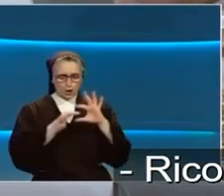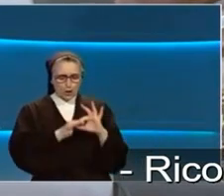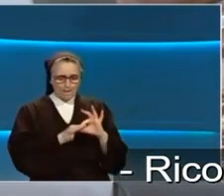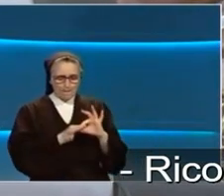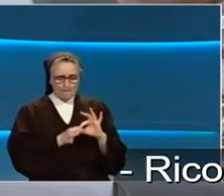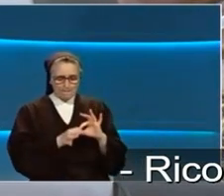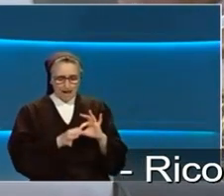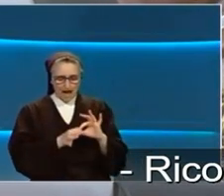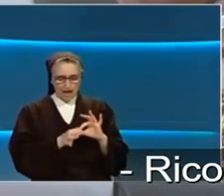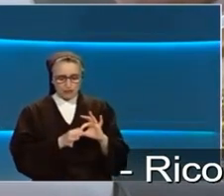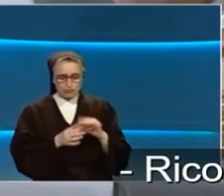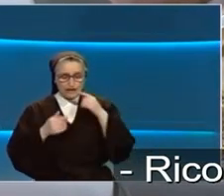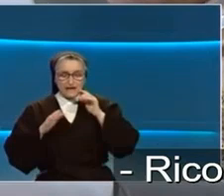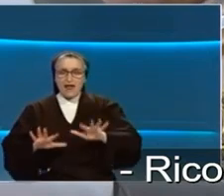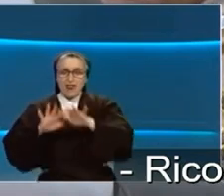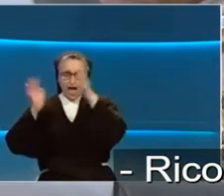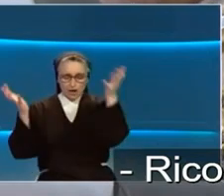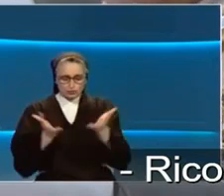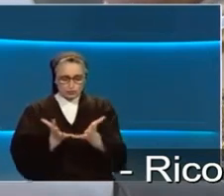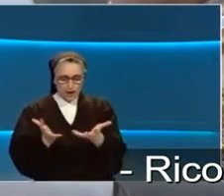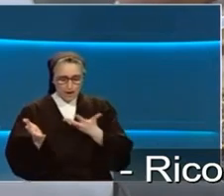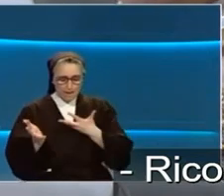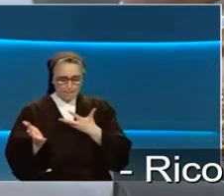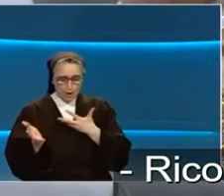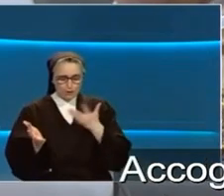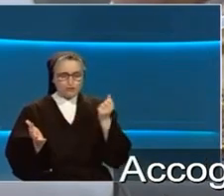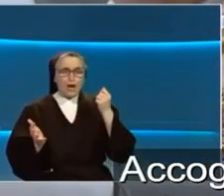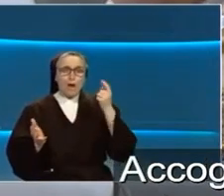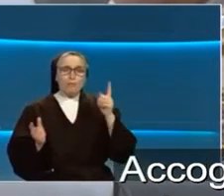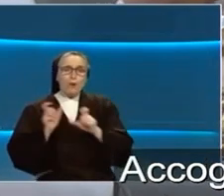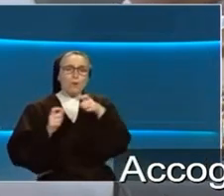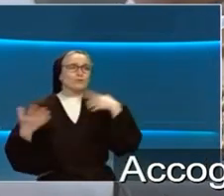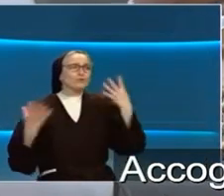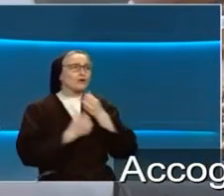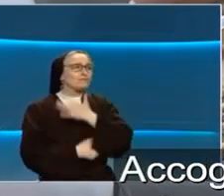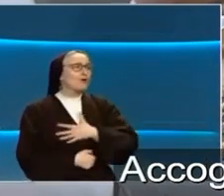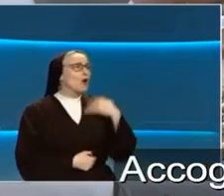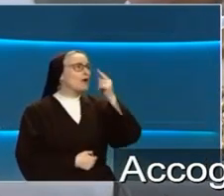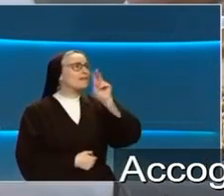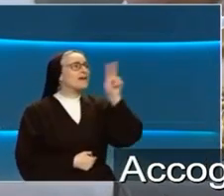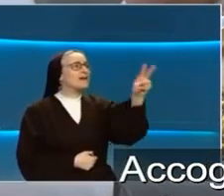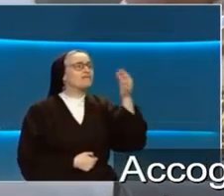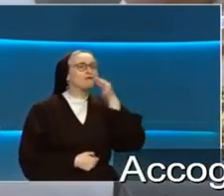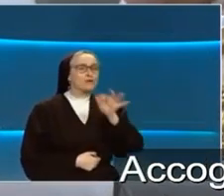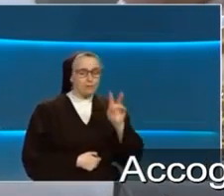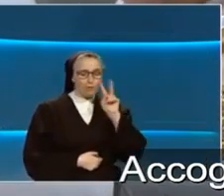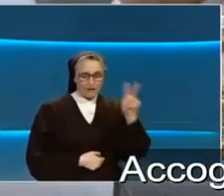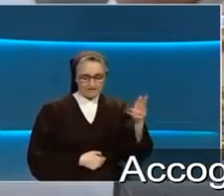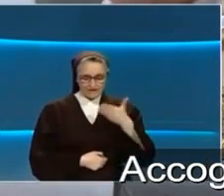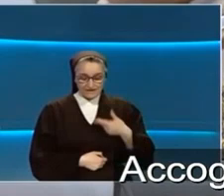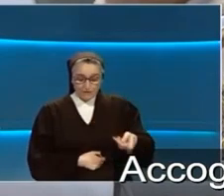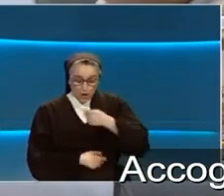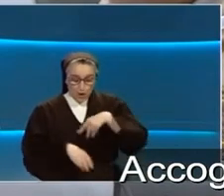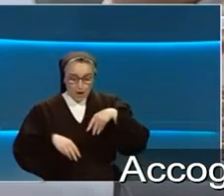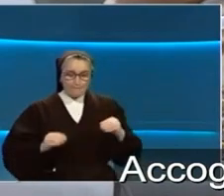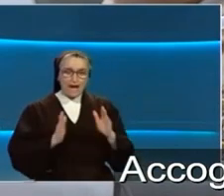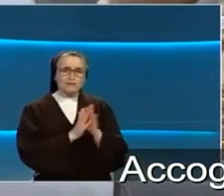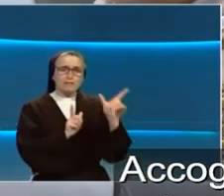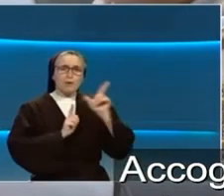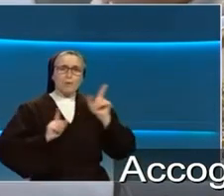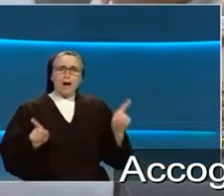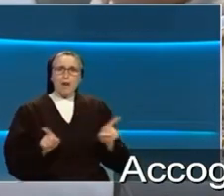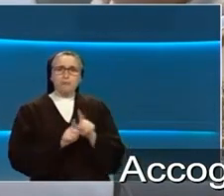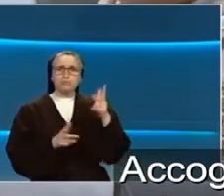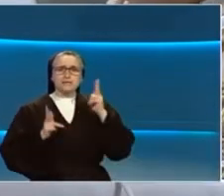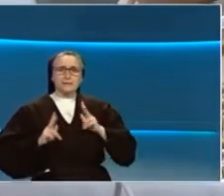hoc seclo transierunt, in regnum tuum benignus admite, ubi fore speramus, usimul